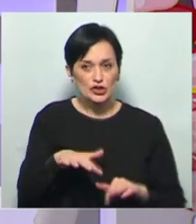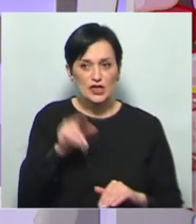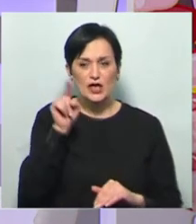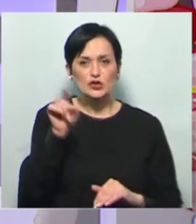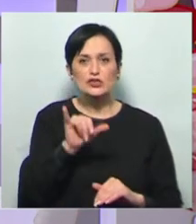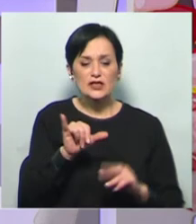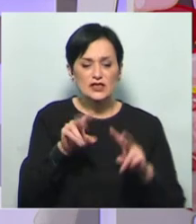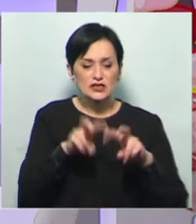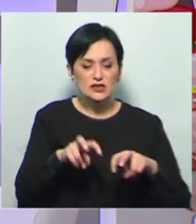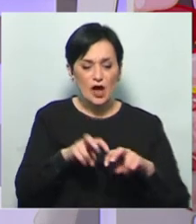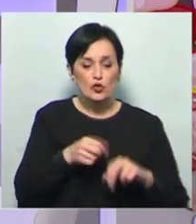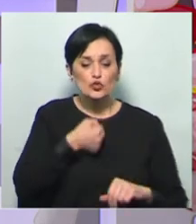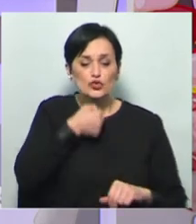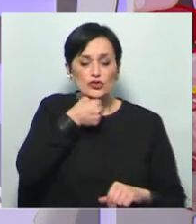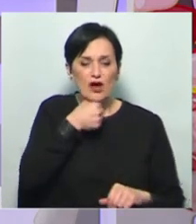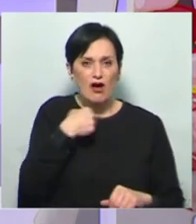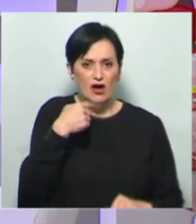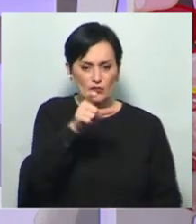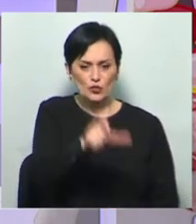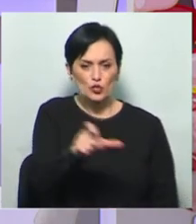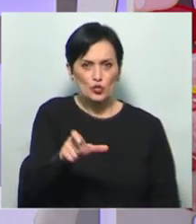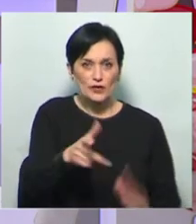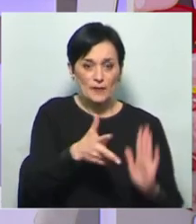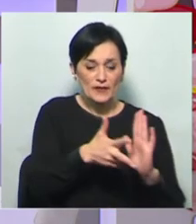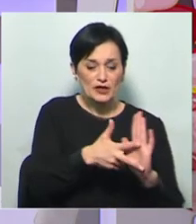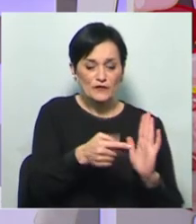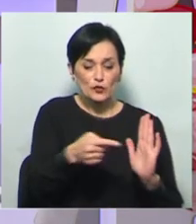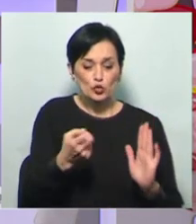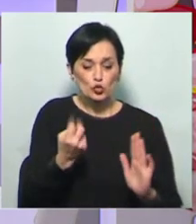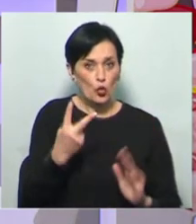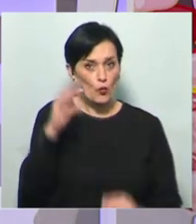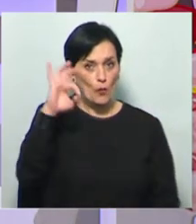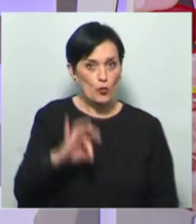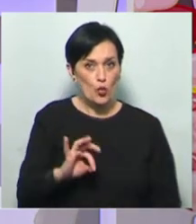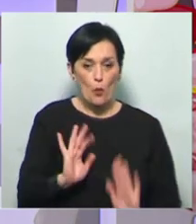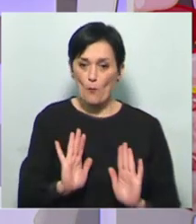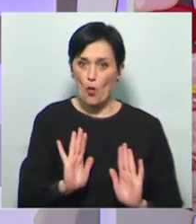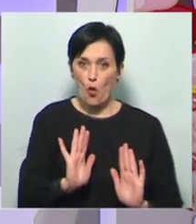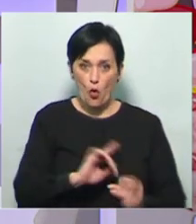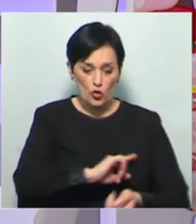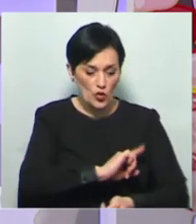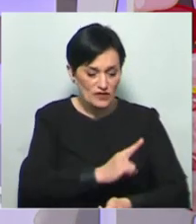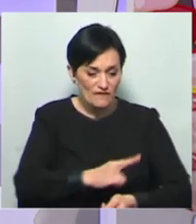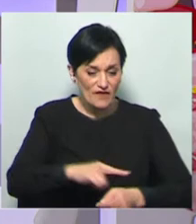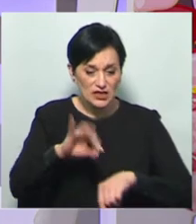სადაც გაირკვა, რომ ზასული მოსახლეობის რაღაც 8-დან 12%